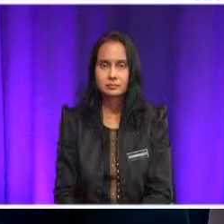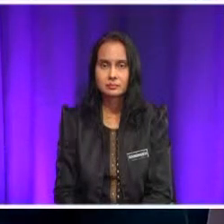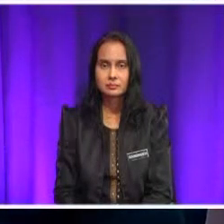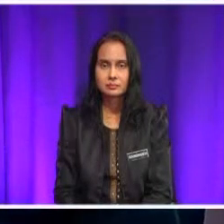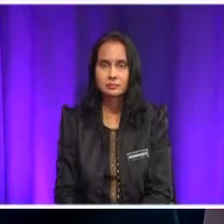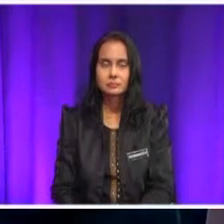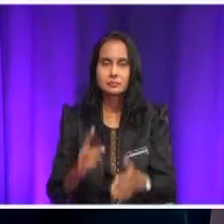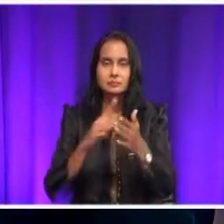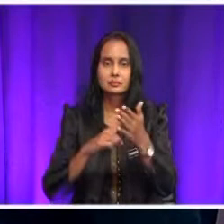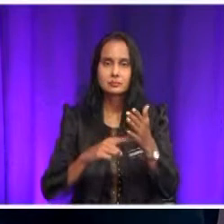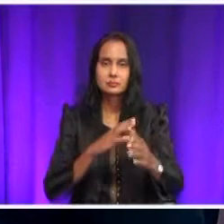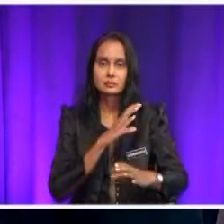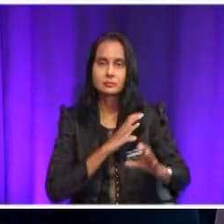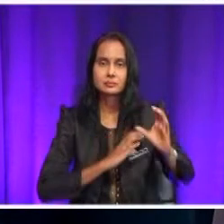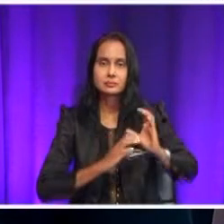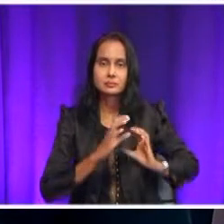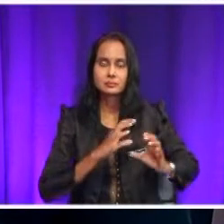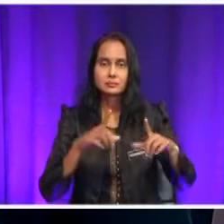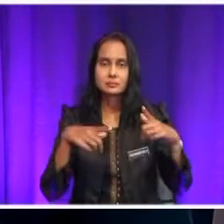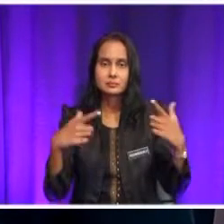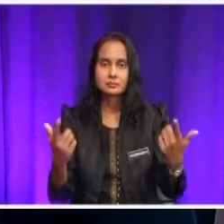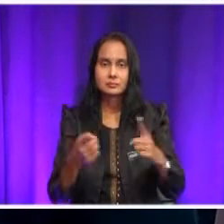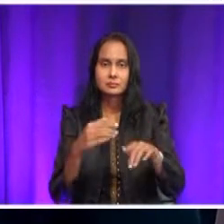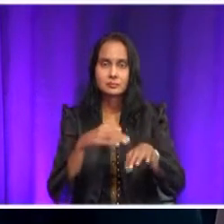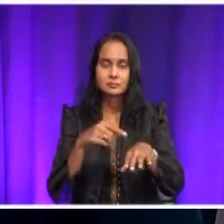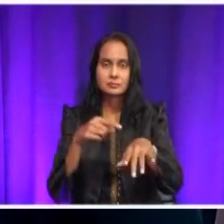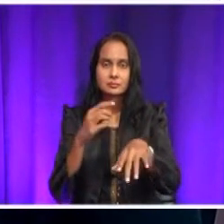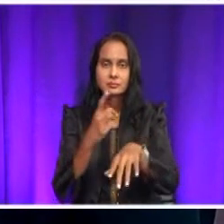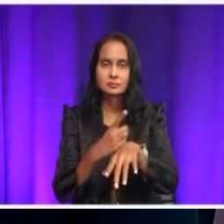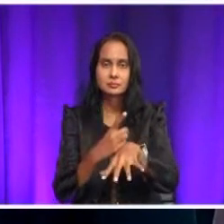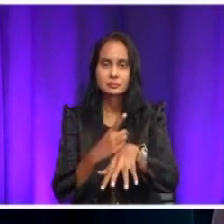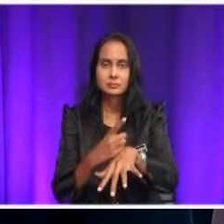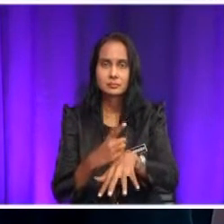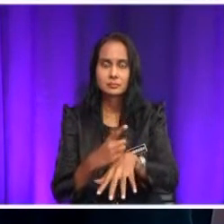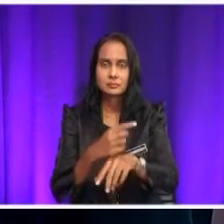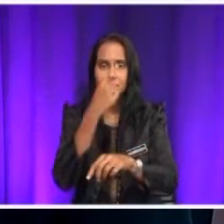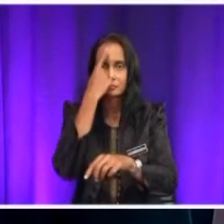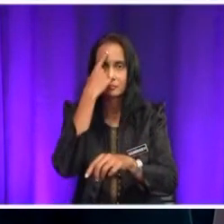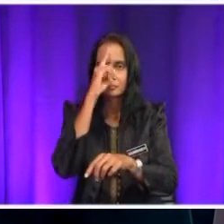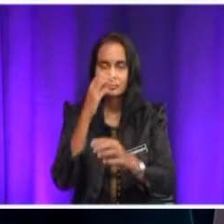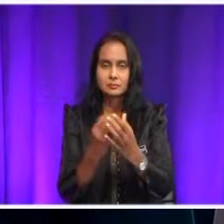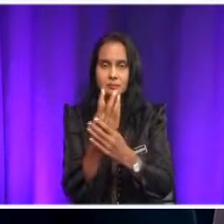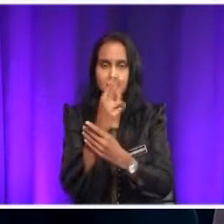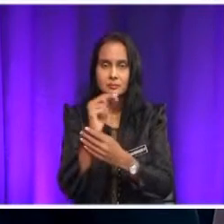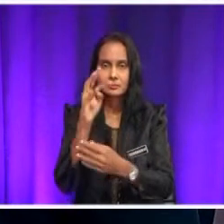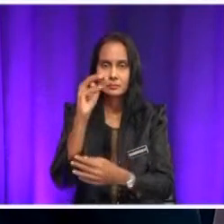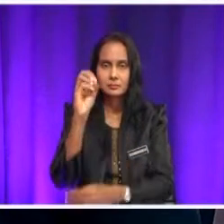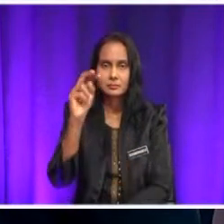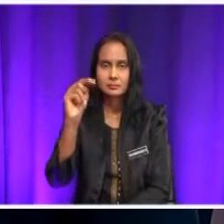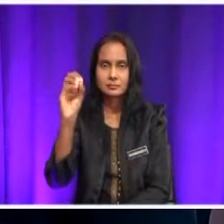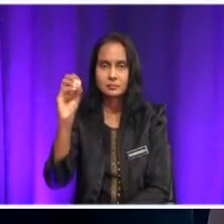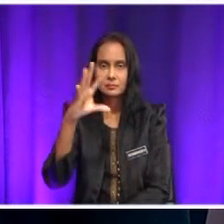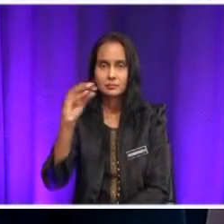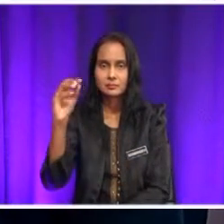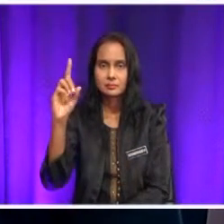Apakah ciri-ciri lain selain daripada akal untuk tumbuhan monokotil dan juga tumbuhan